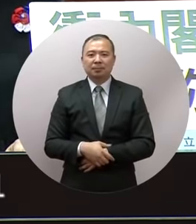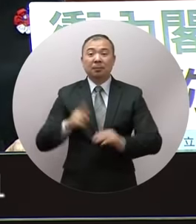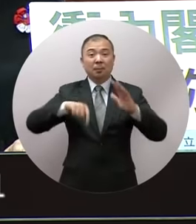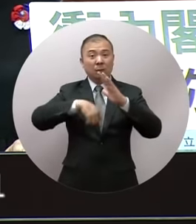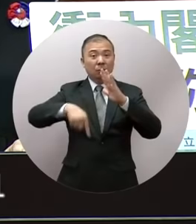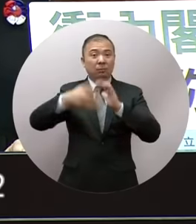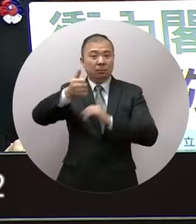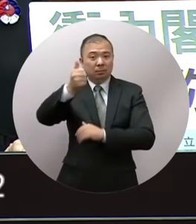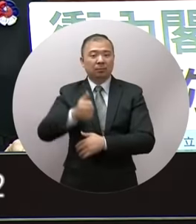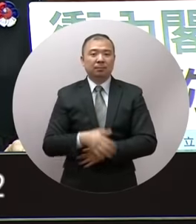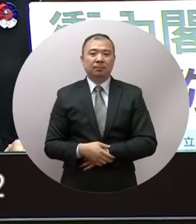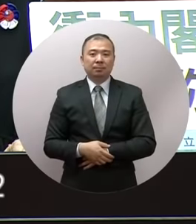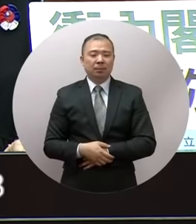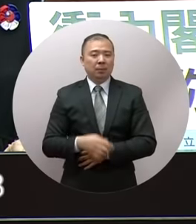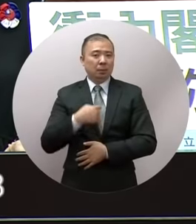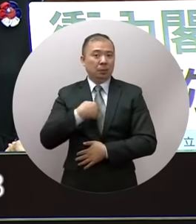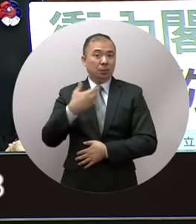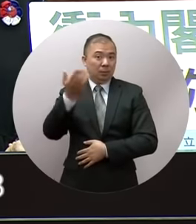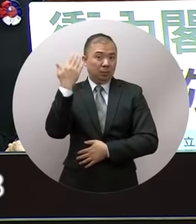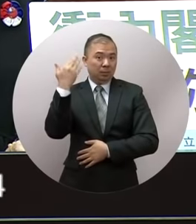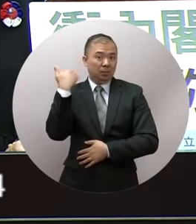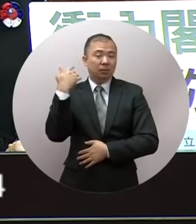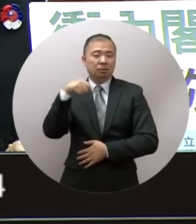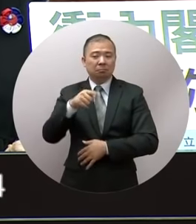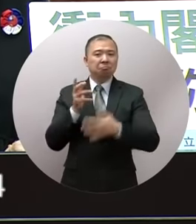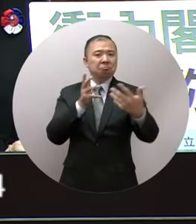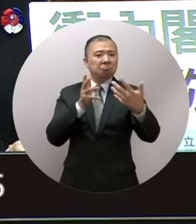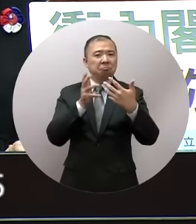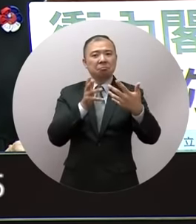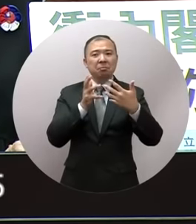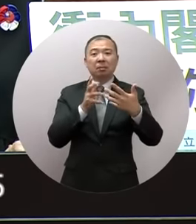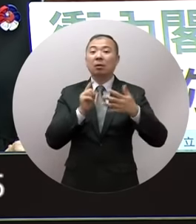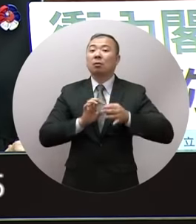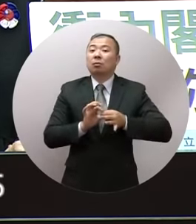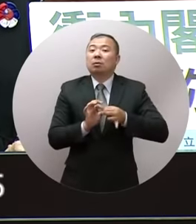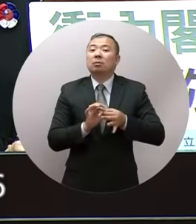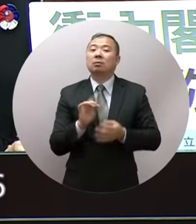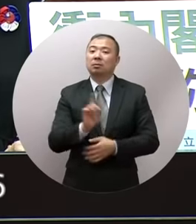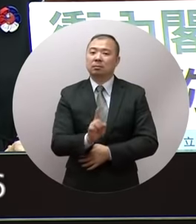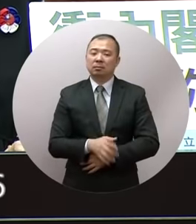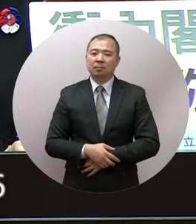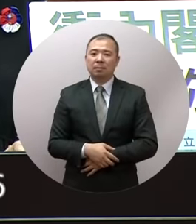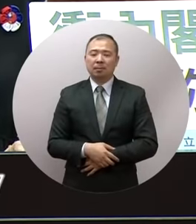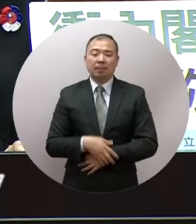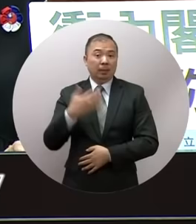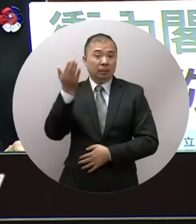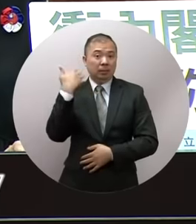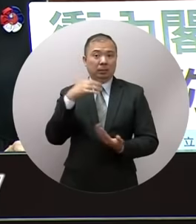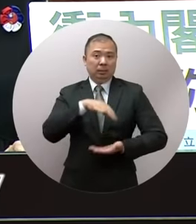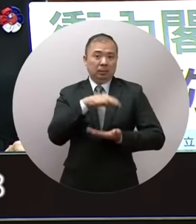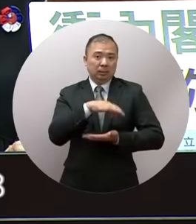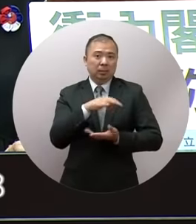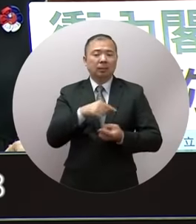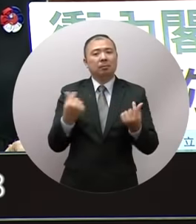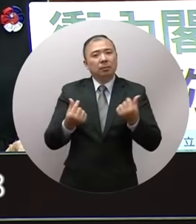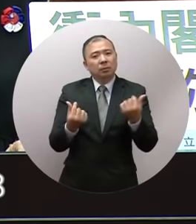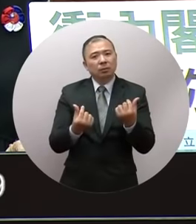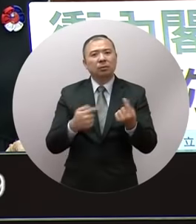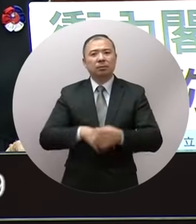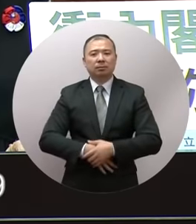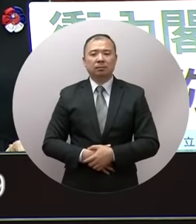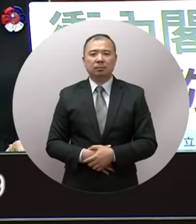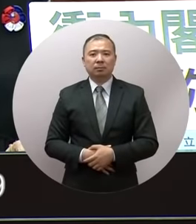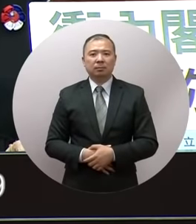定。因为我上次在这边向您讨教的时候，因为我比较关心那个时候，比较担心这些失联劳工的失